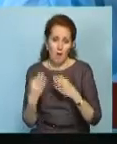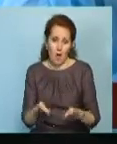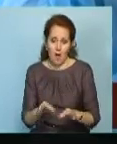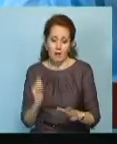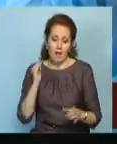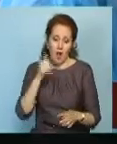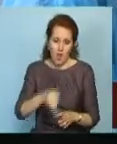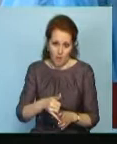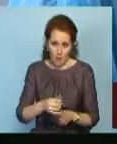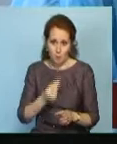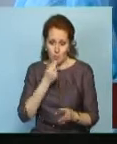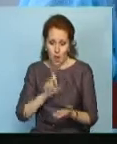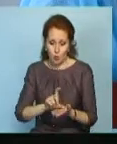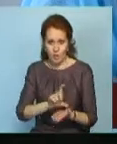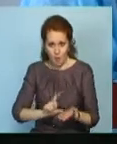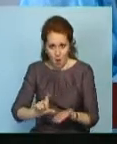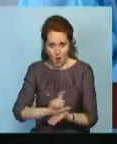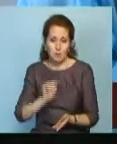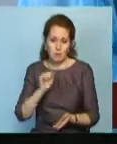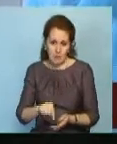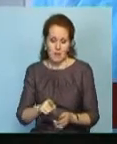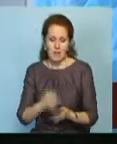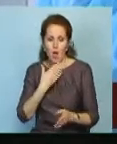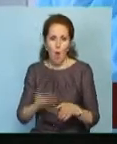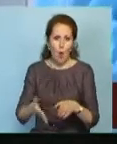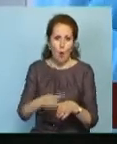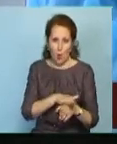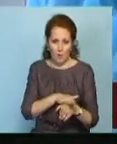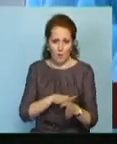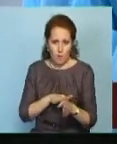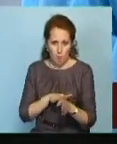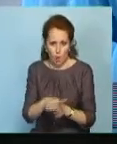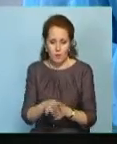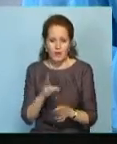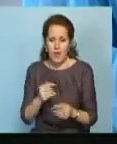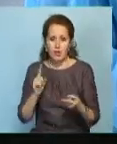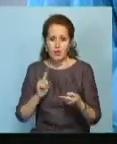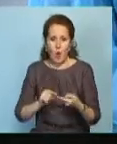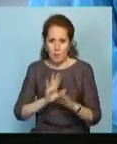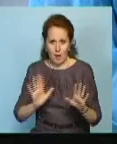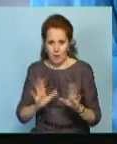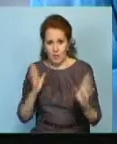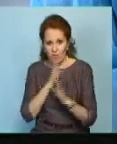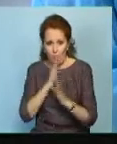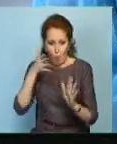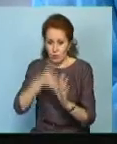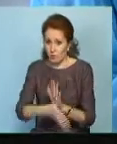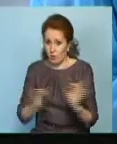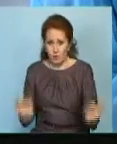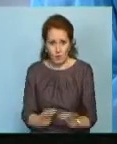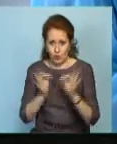заливать продукцию в стаканчик и, соответственно, закупоривать. Тут уже полностью не соприкасается с воздухом ничего. То есть